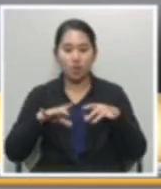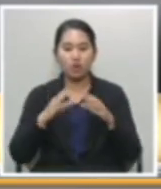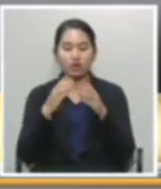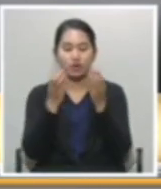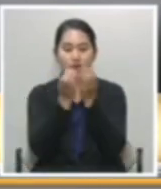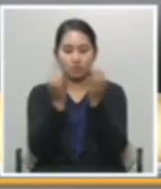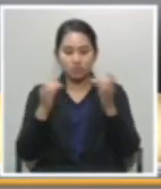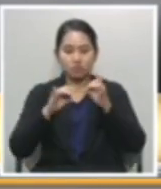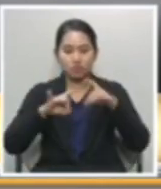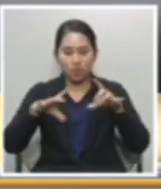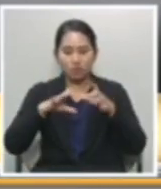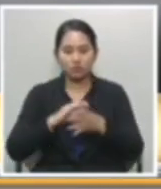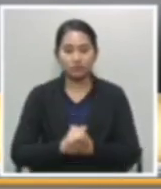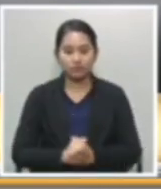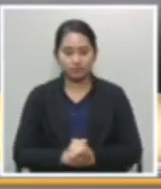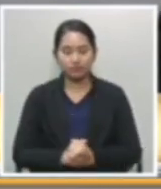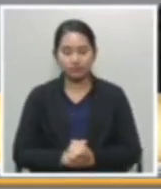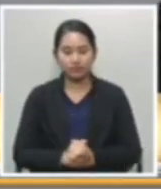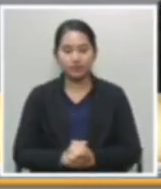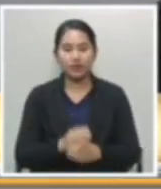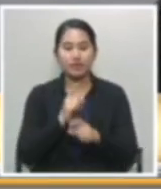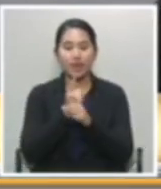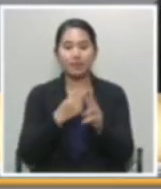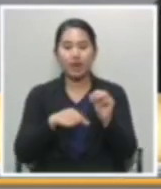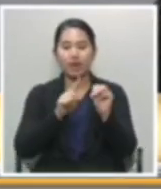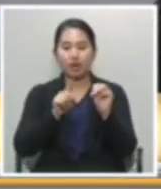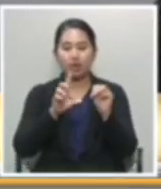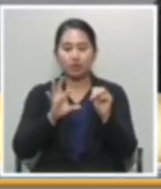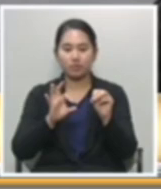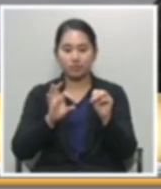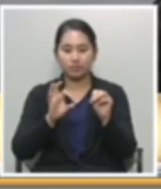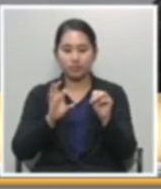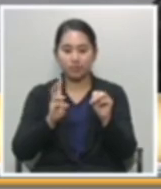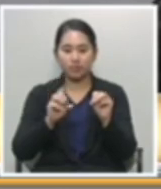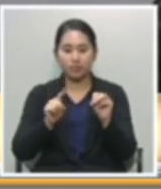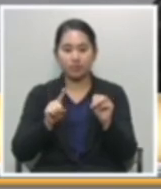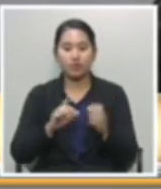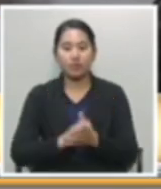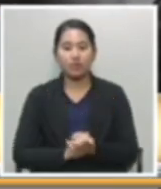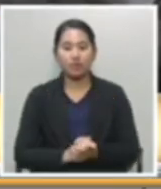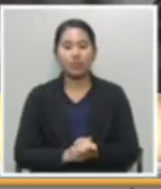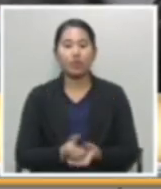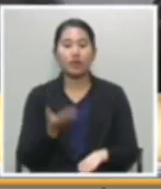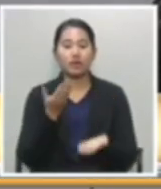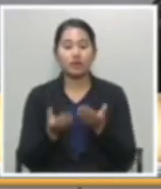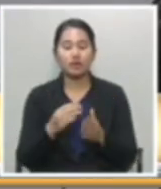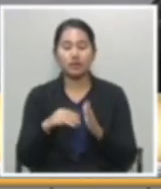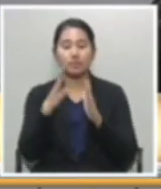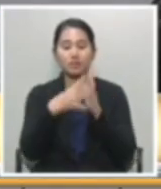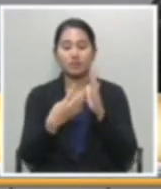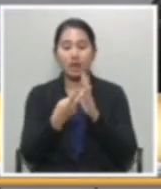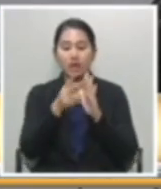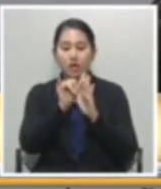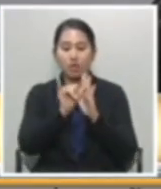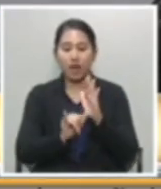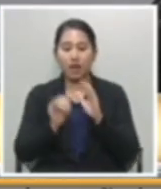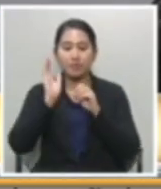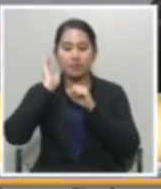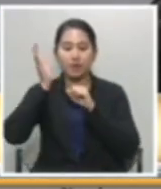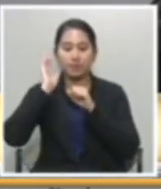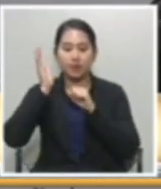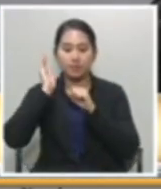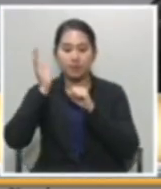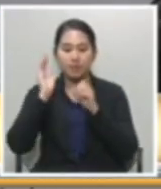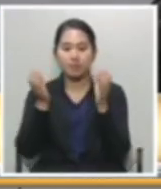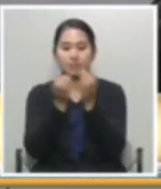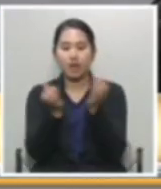รมนูญนะฮะนะตามมาตรา101หรือไปแถลงนโยบายนะครับก็ขัดหรือแย้งต่อรัฐธรรมนูญ